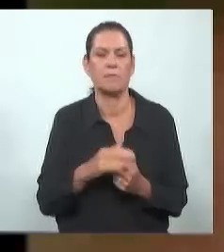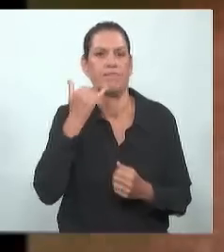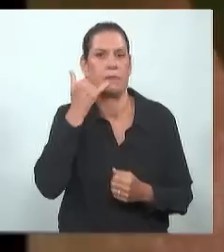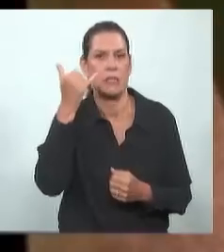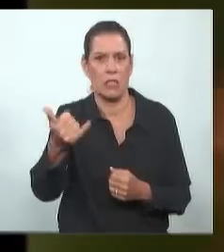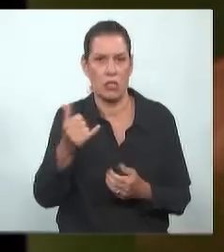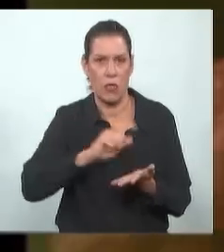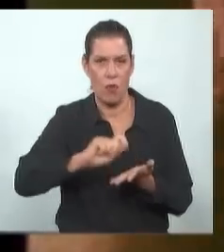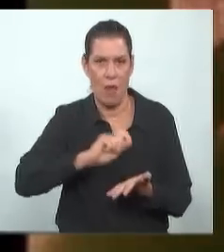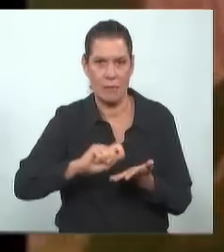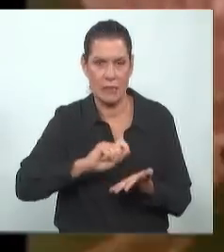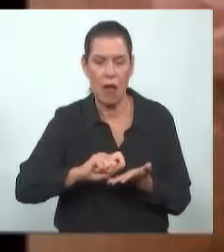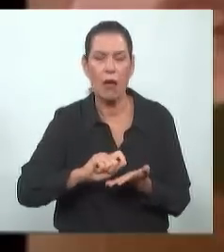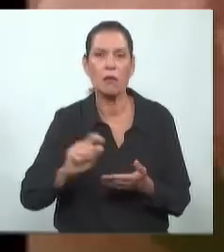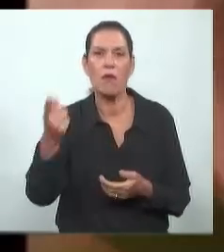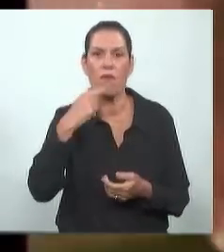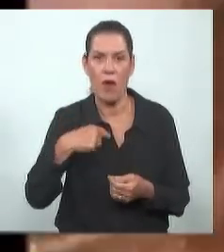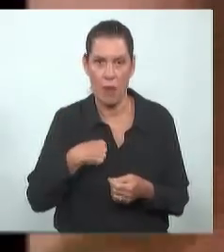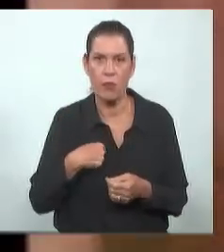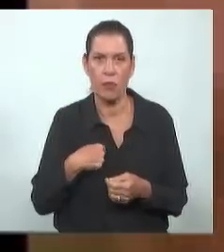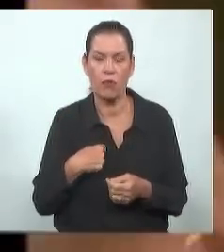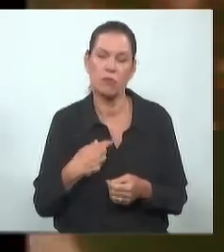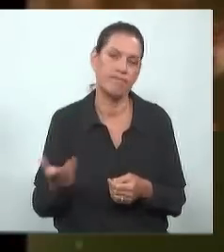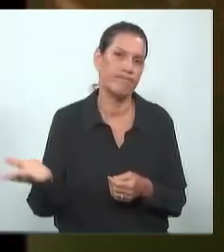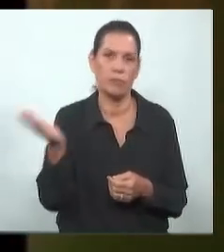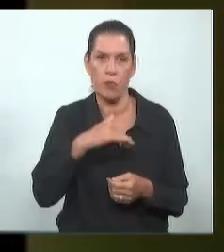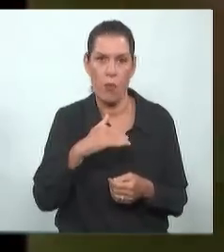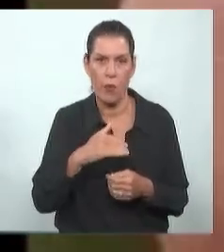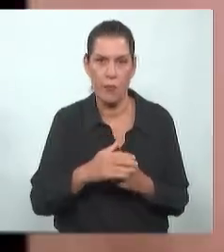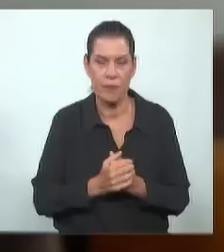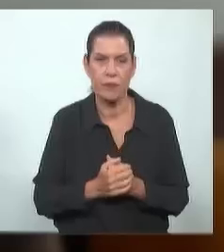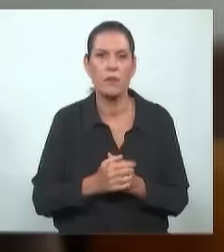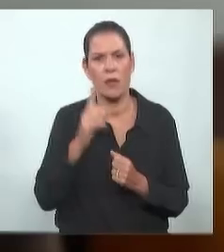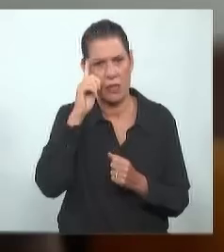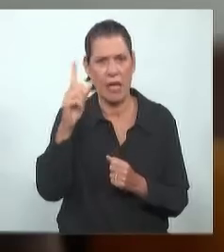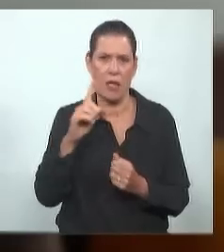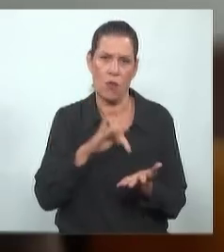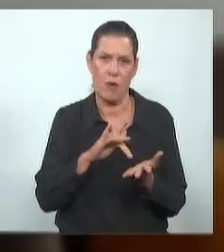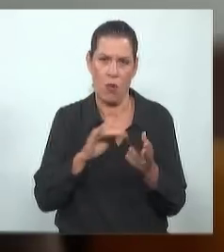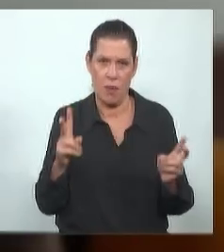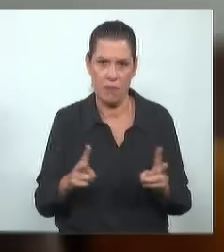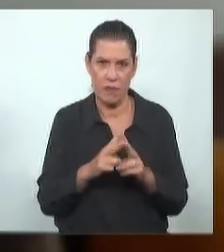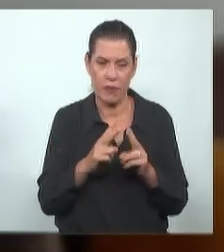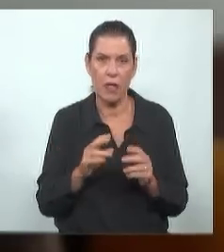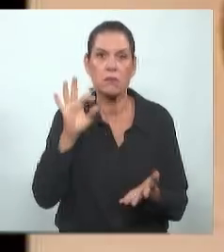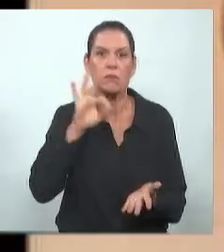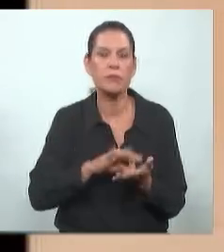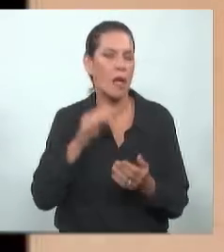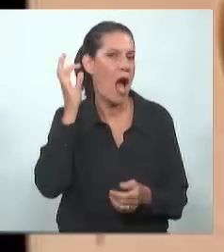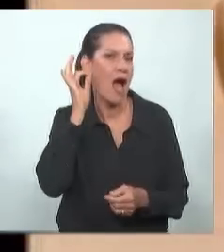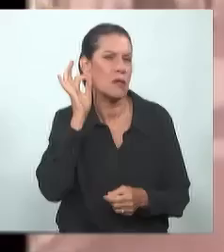שלנו, ואז כבר אמרו שכנראה נצטרך להתייצב, ואנחנו ידענו איפה מקום המפגש, ואז תפסה אותנו אזעקה.